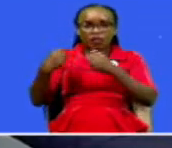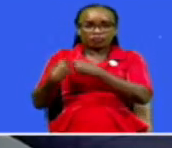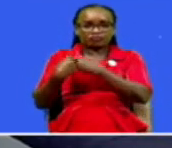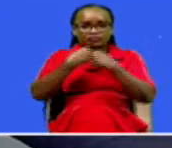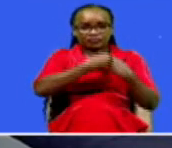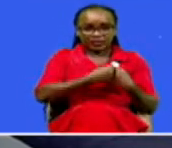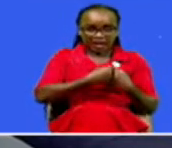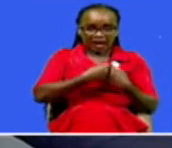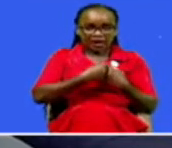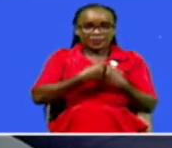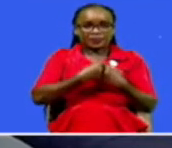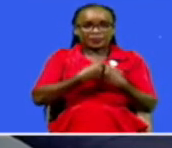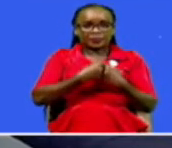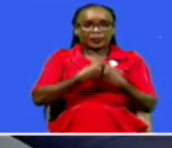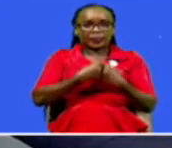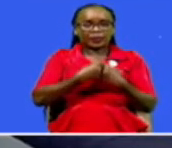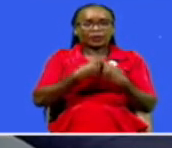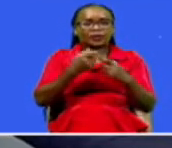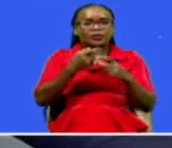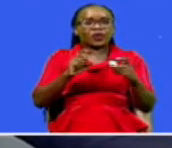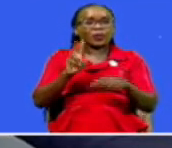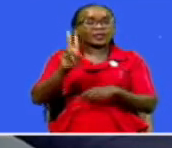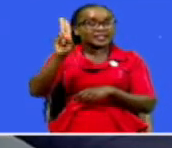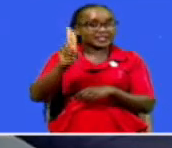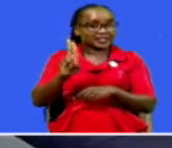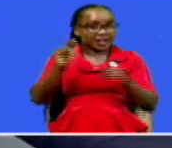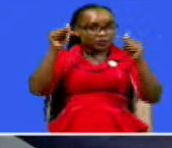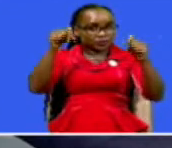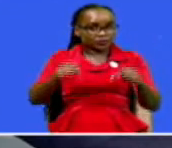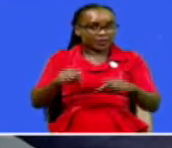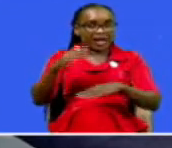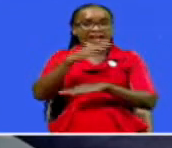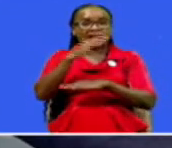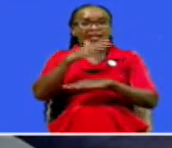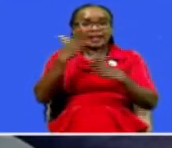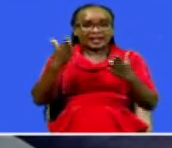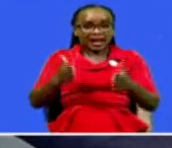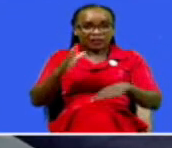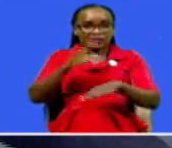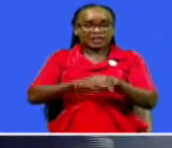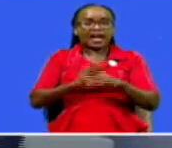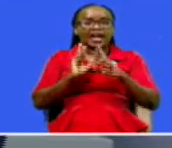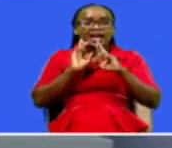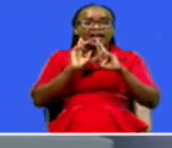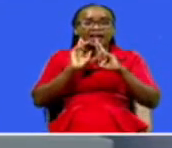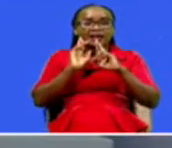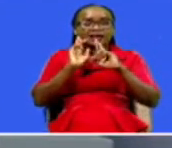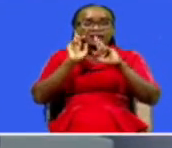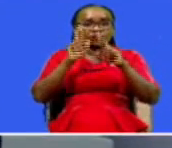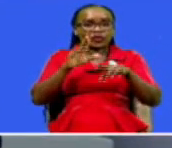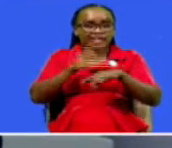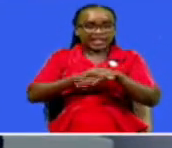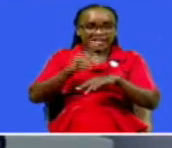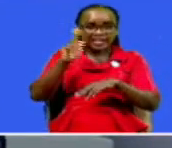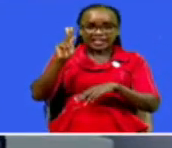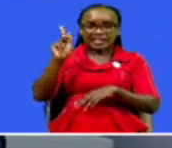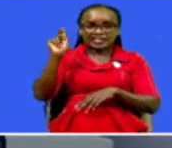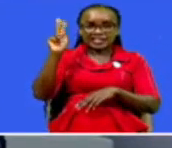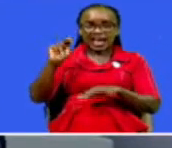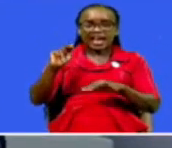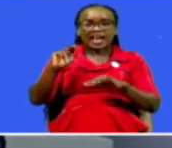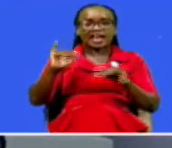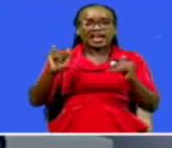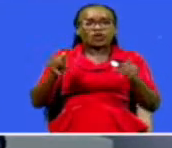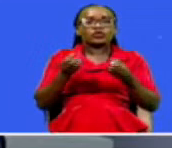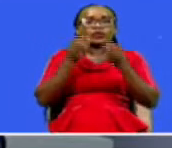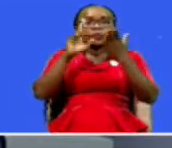za mtangulizi wake Uhuru Kenyatta. Kufikia jioni ya leo, taarifa tunazozipokeza hapa KTN News zinaarifu